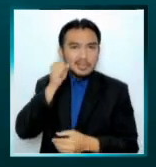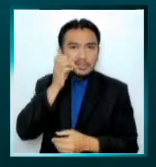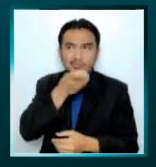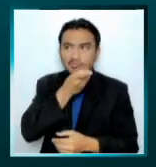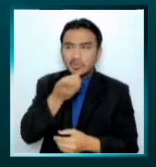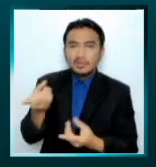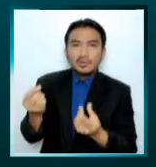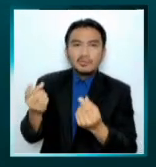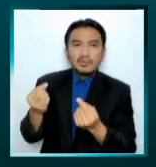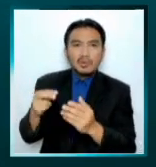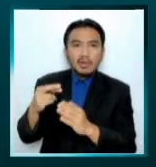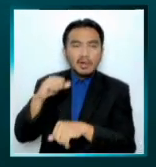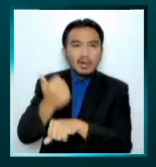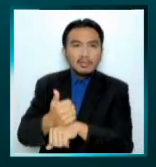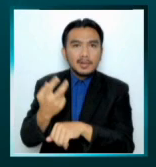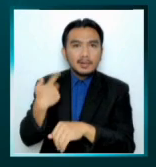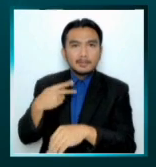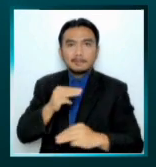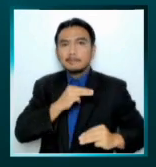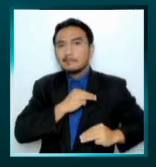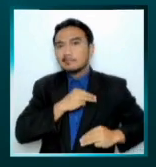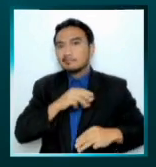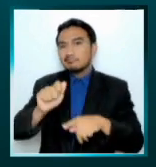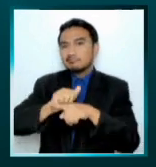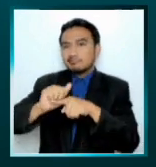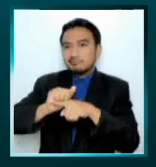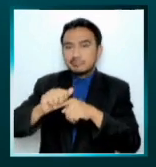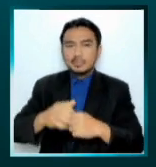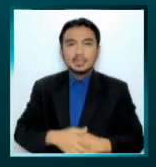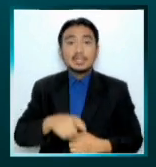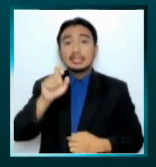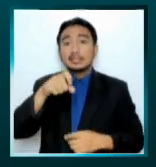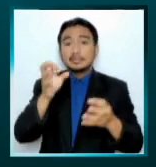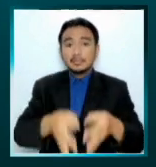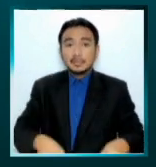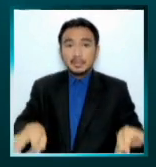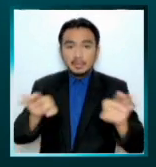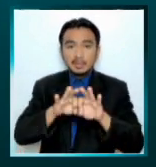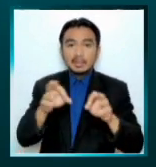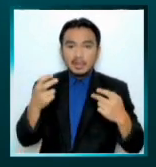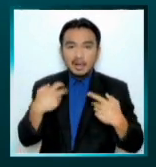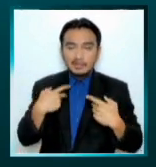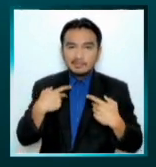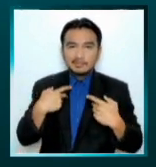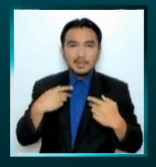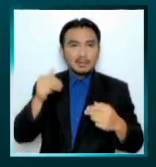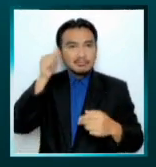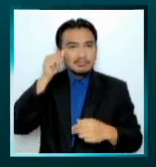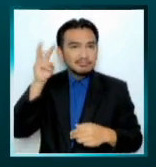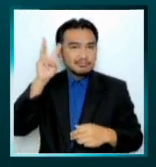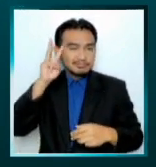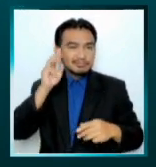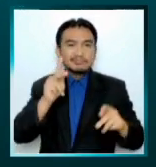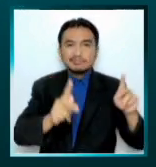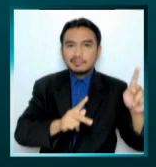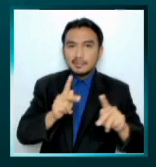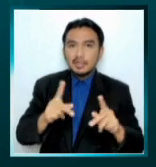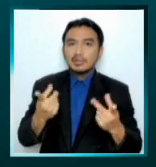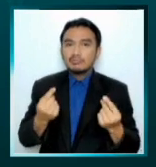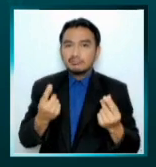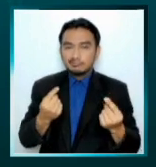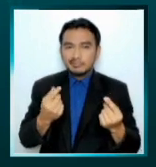training. Ayon kay Atienza, mas mahalagang palakasin ang kanilang civic consciousness at kapasidad na tumugon sa mga